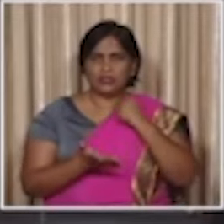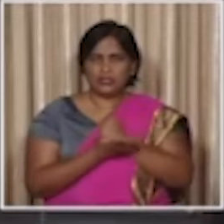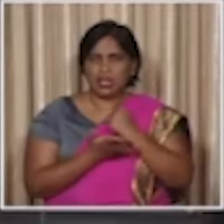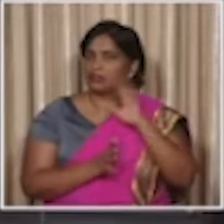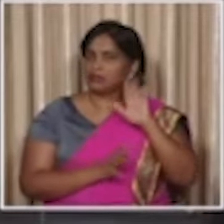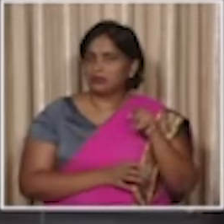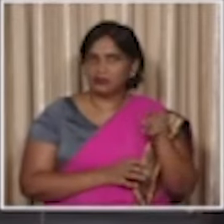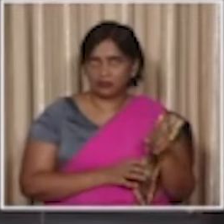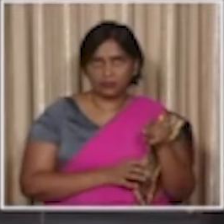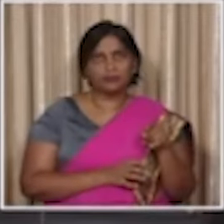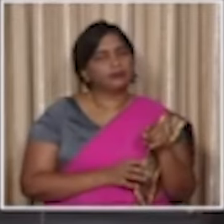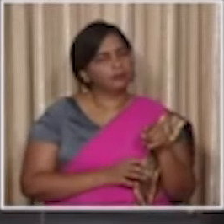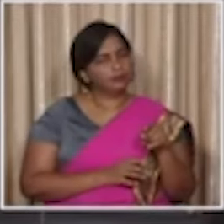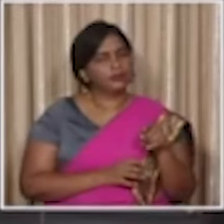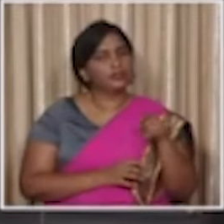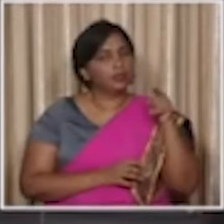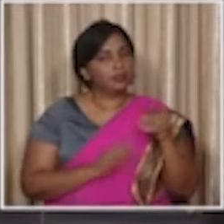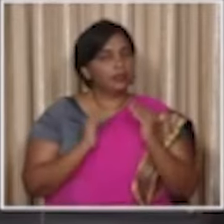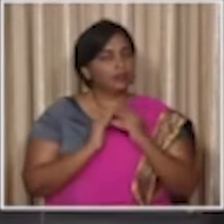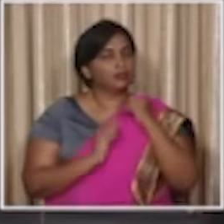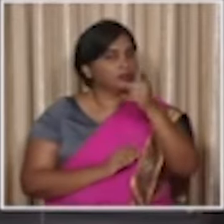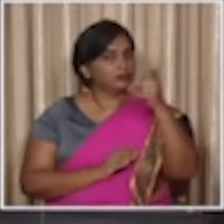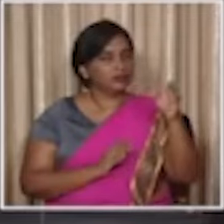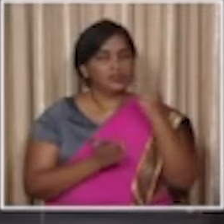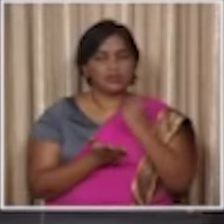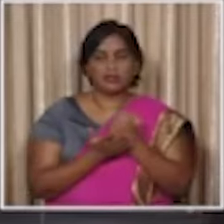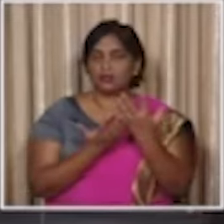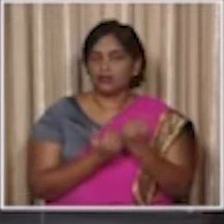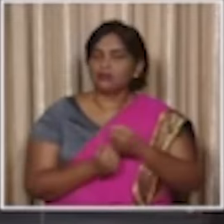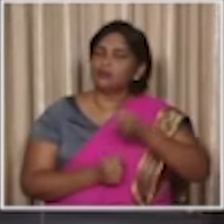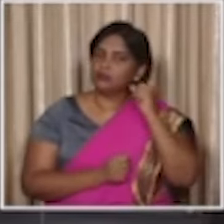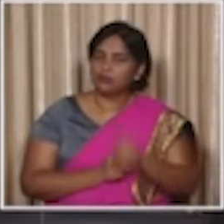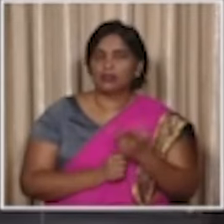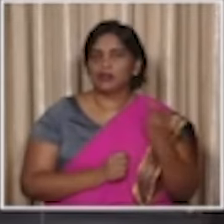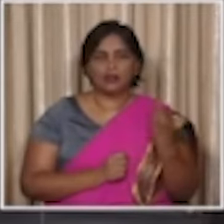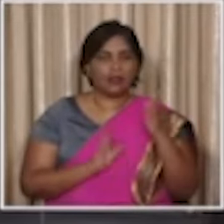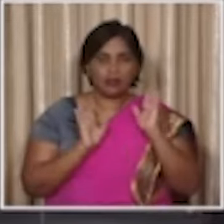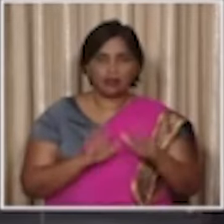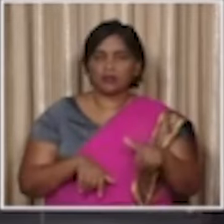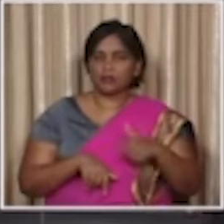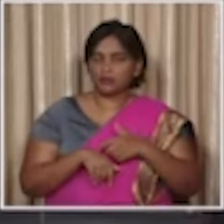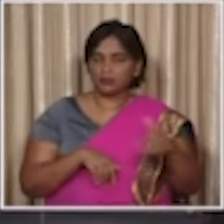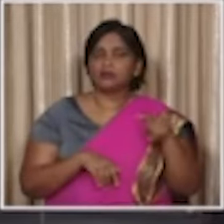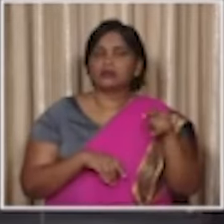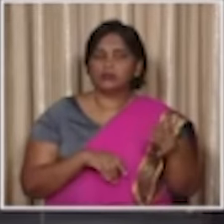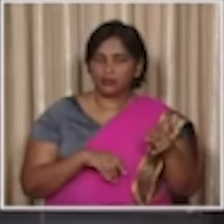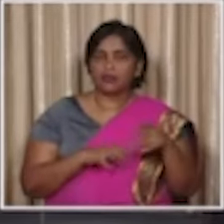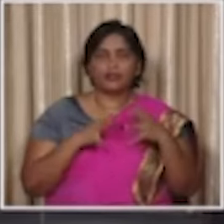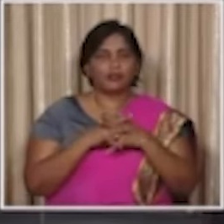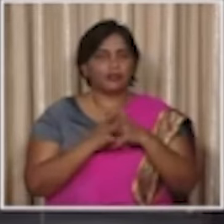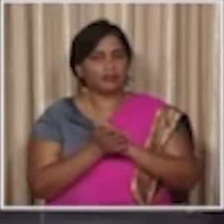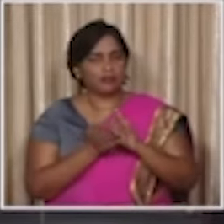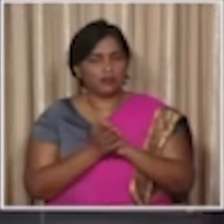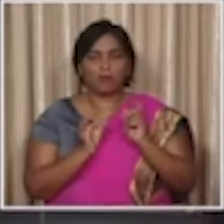කිරීමේදී ඒ නිවෙස් වලට ගිහිල්ලා සහතික කර ගැනීමක් අනිවාර්ය වෙන්නේ නැහැ. නමුත් මේ වෙනකොටම සුභසාධක